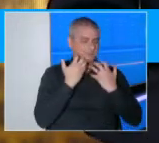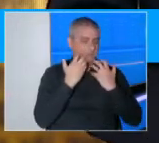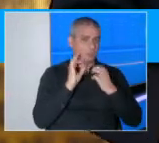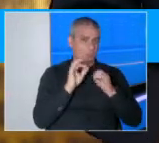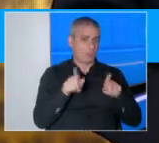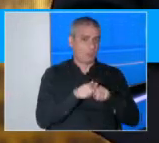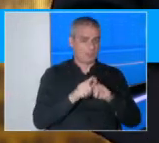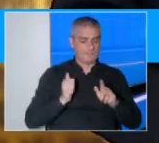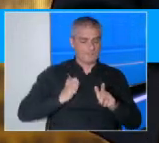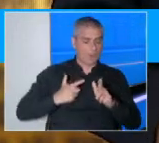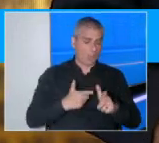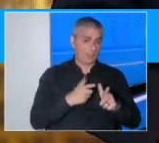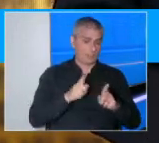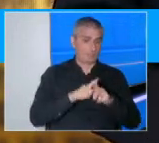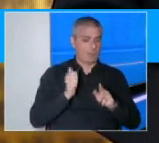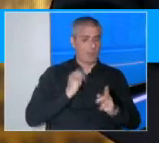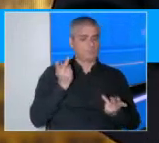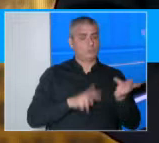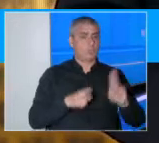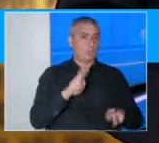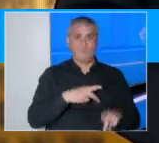של אותם לוחמים, של אותם נופלים.